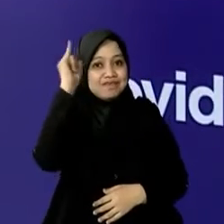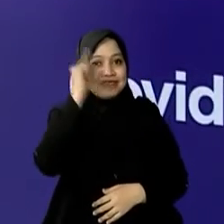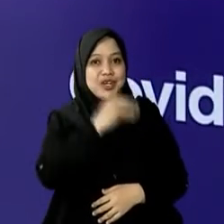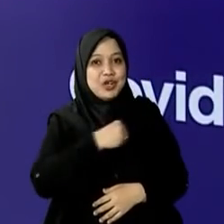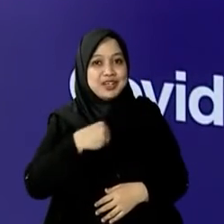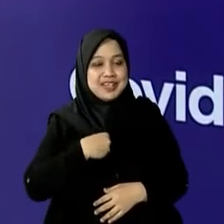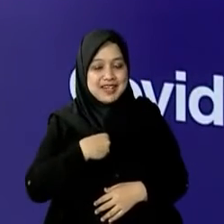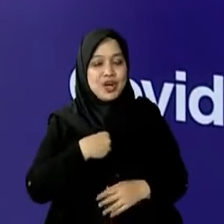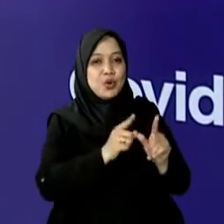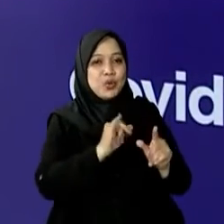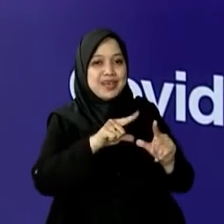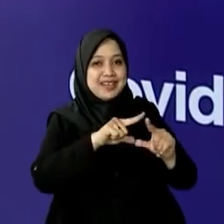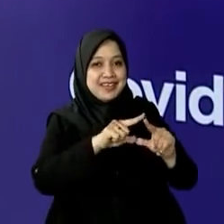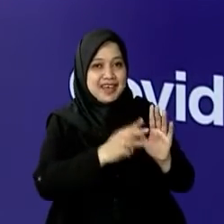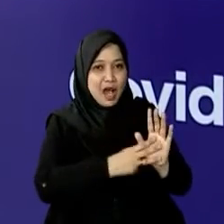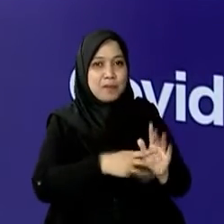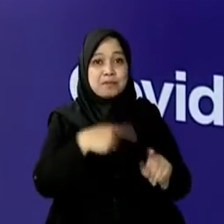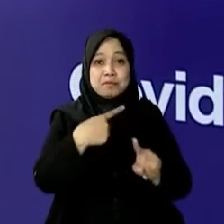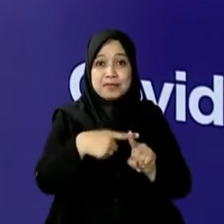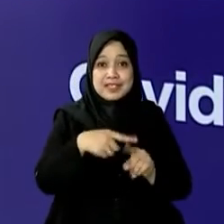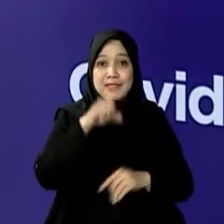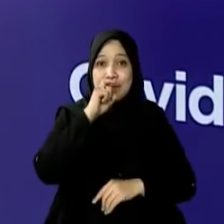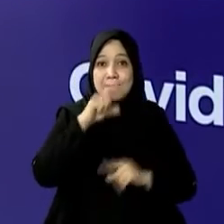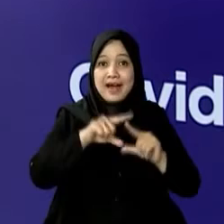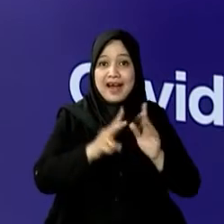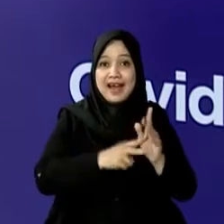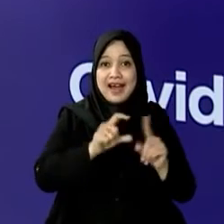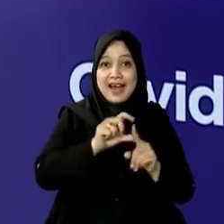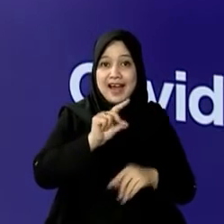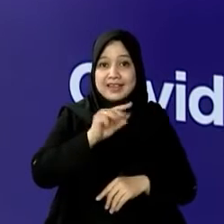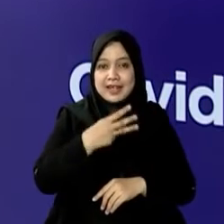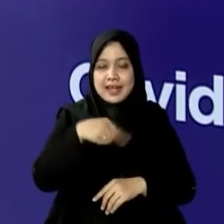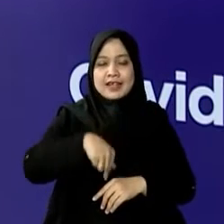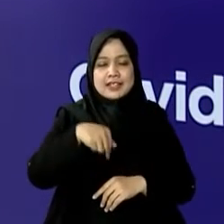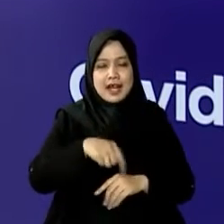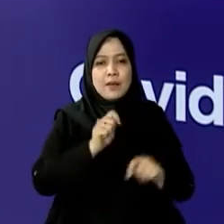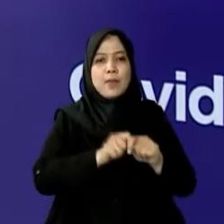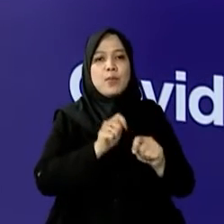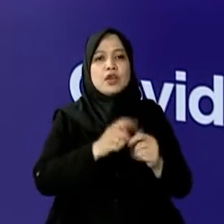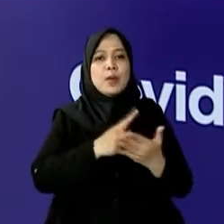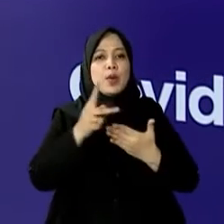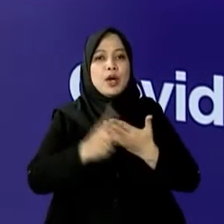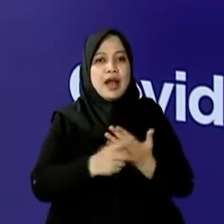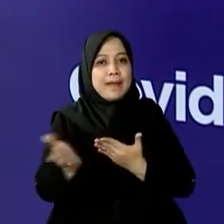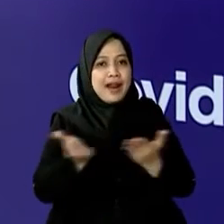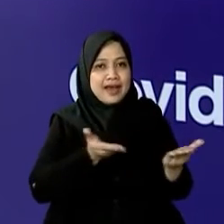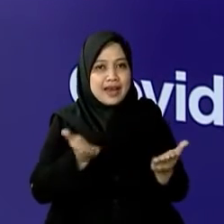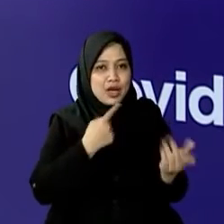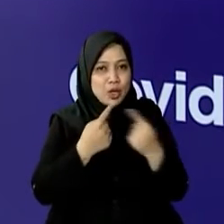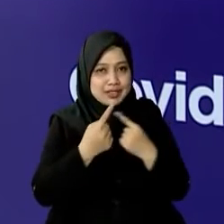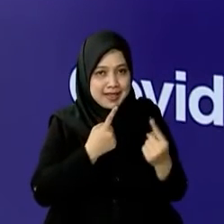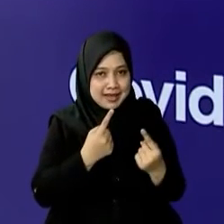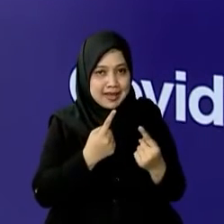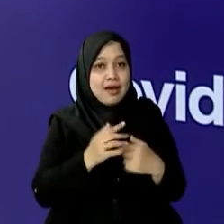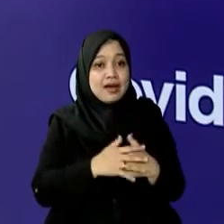juga sudah diakses langsung oleh Bapak Andre terkait dengan kami meluncurkan program layanan konseling layanan konseling ini